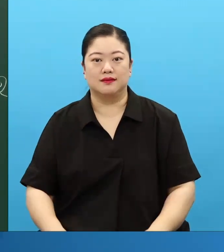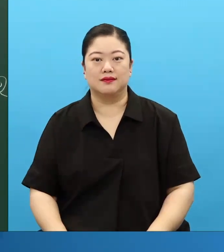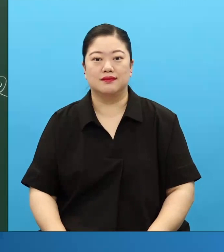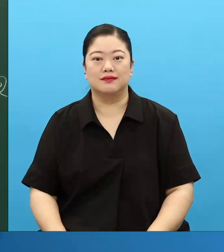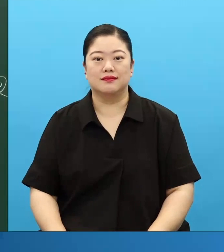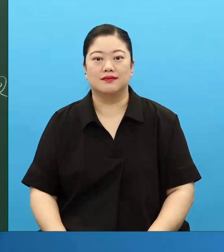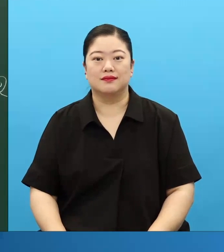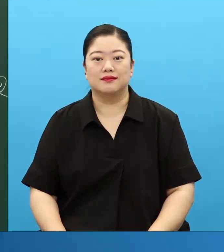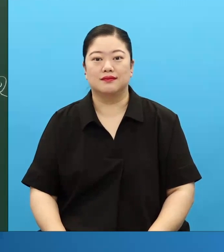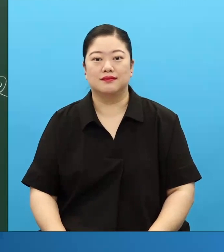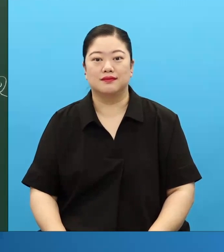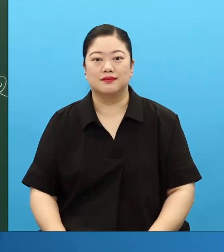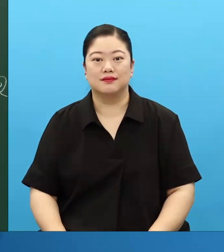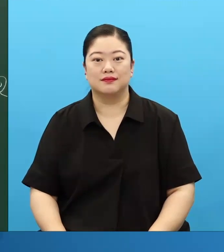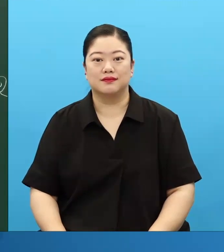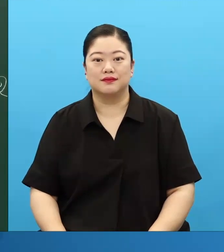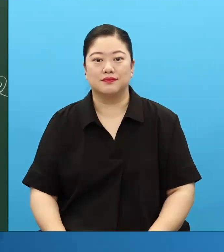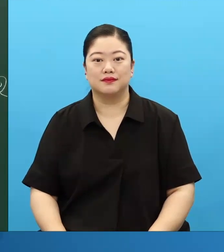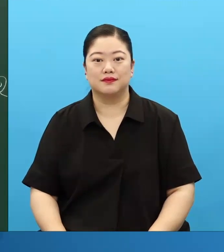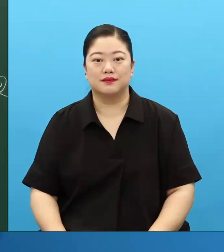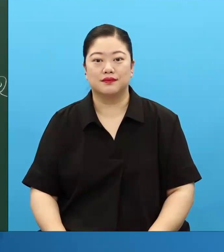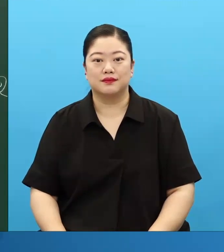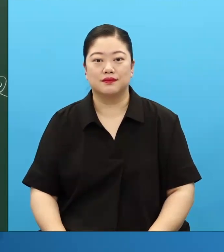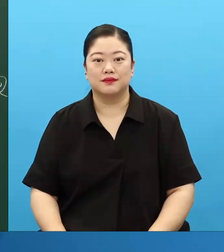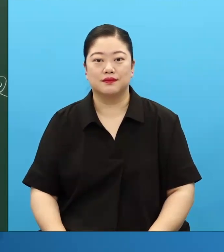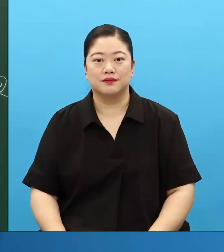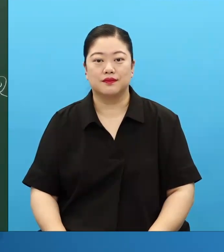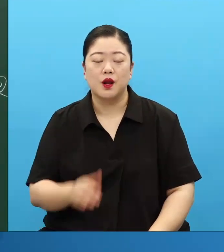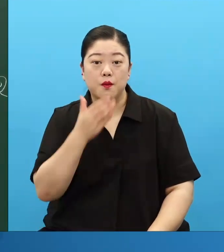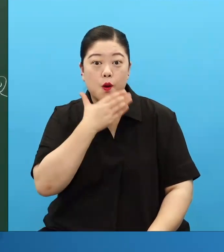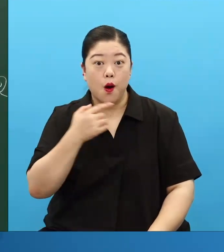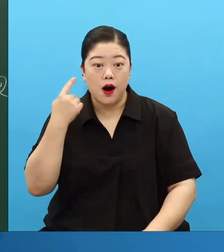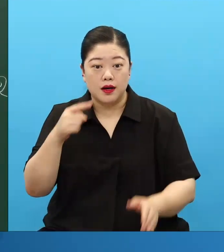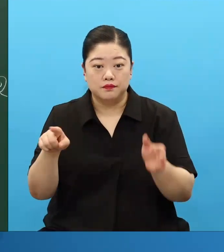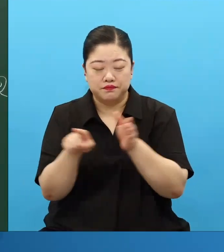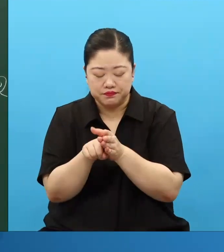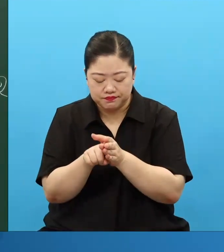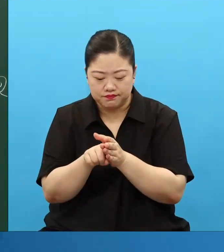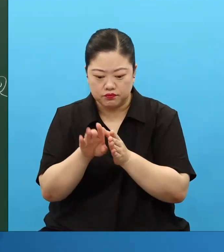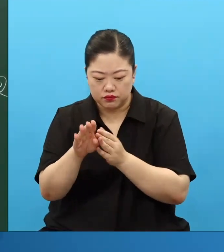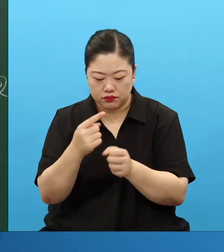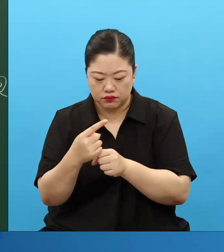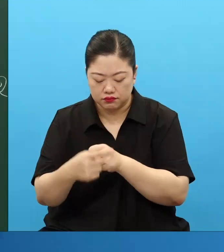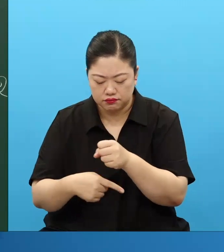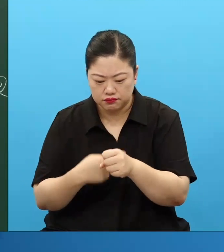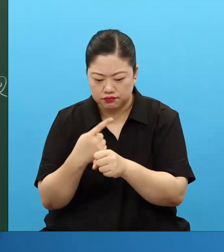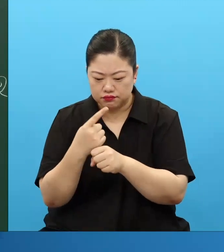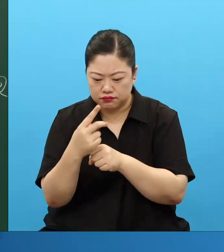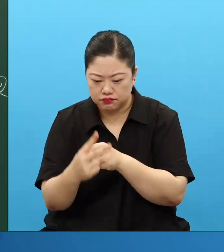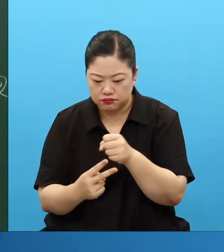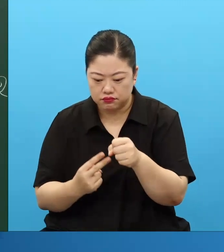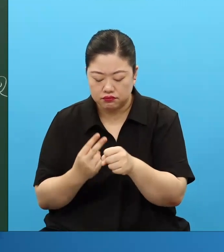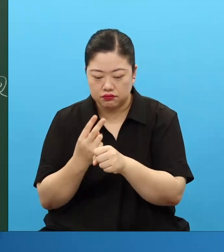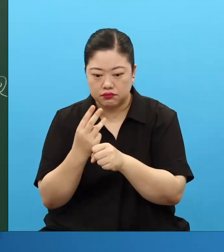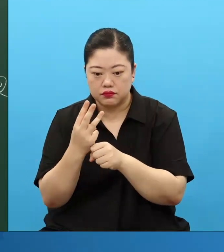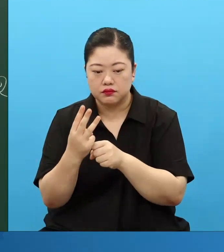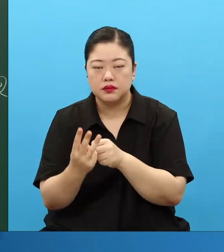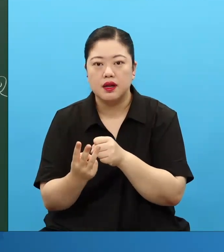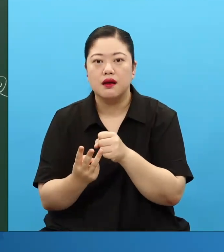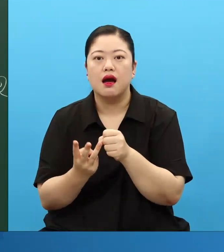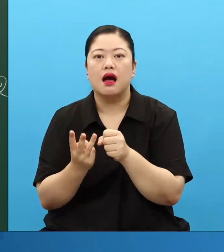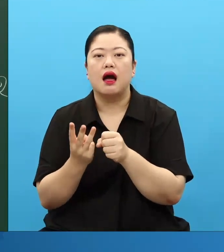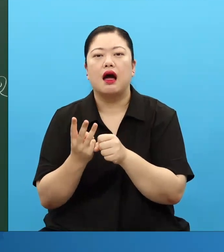law. 그게 사탄의 메시지래. That's Satan's message. 하나님은 힘내서 새롭게 시작하라. That God wants you to muster up your strength